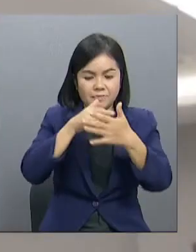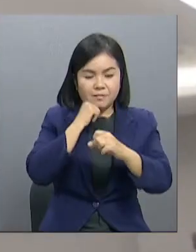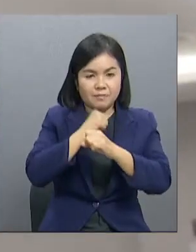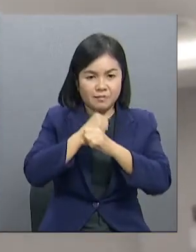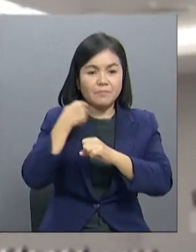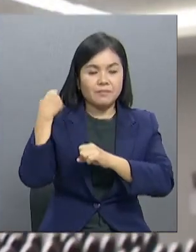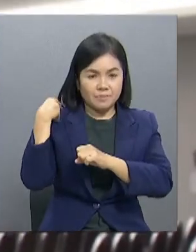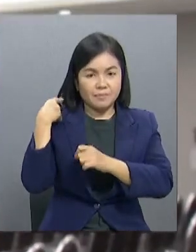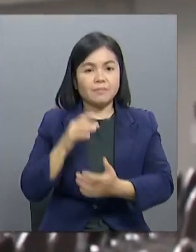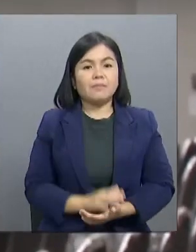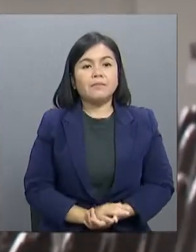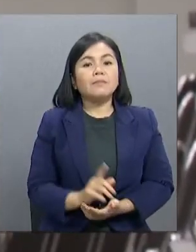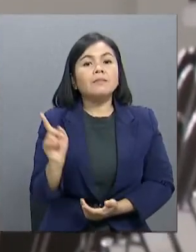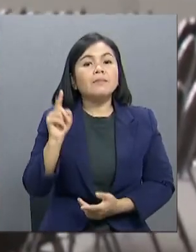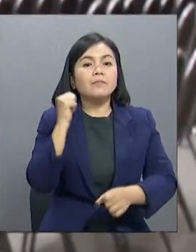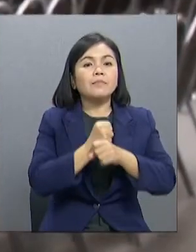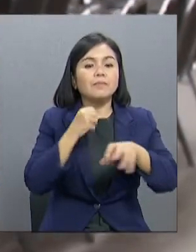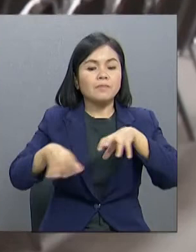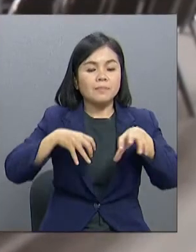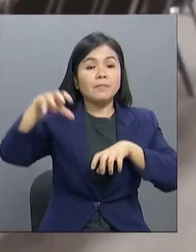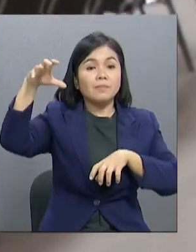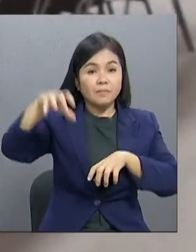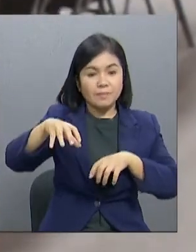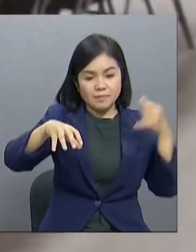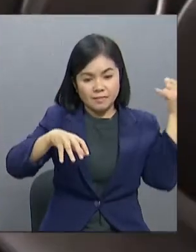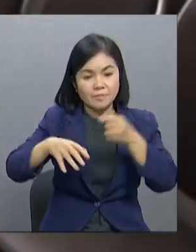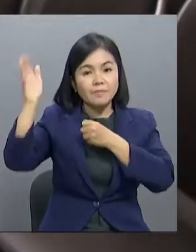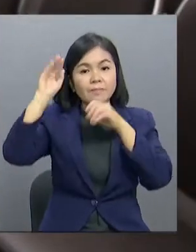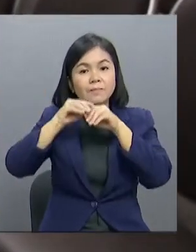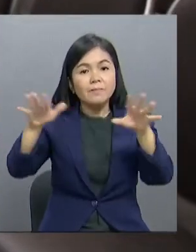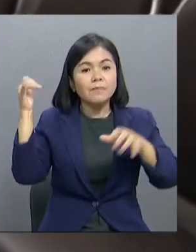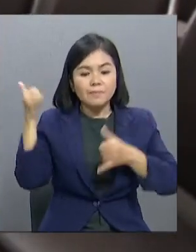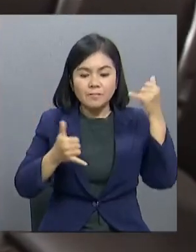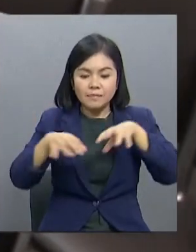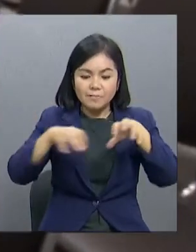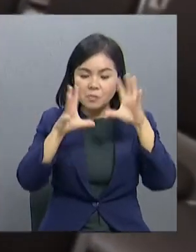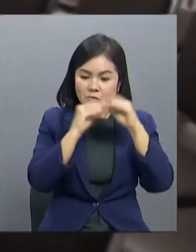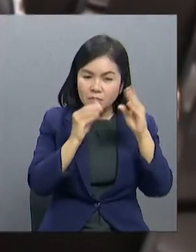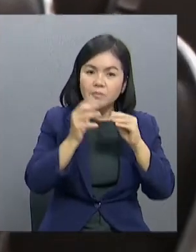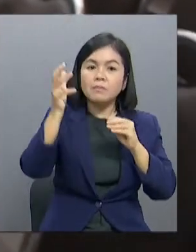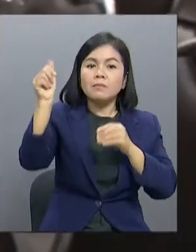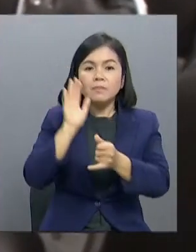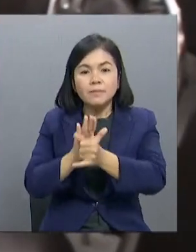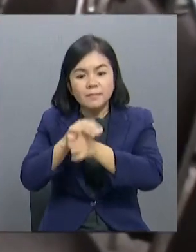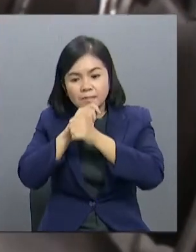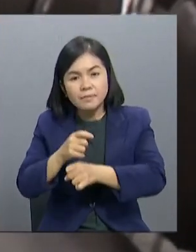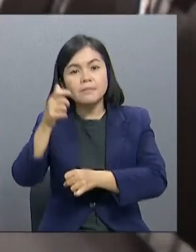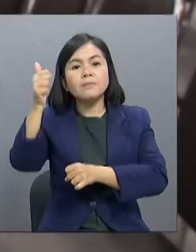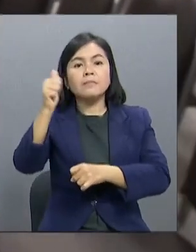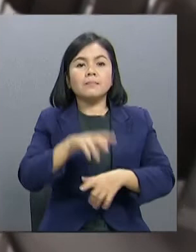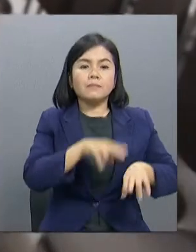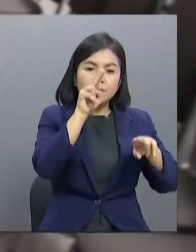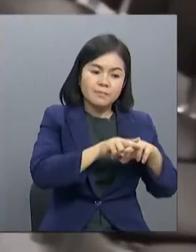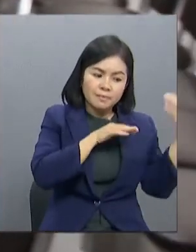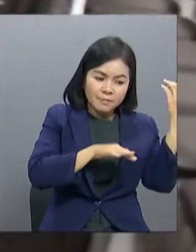ค่ะ ซึ่งธุรกิจ co-working space นอกจากการนำเสนอพื้นที่แล้วการต่อยอดธุรกิจอื่นควบคู่ไปด้วยก็เป็นอีกทางเลือกหนึ่งที่จะ